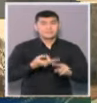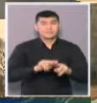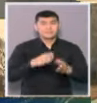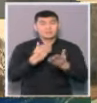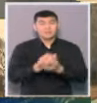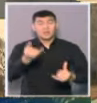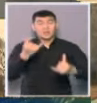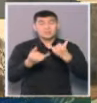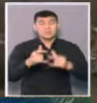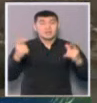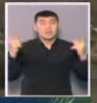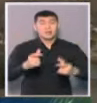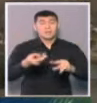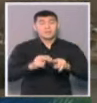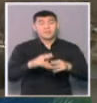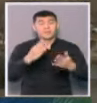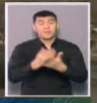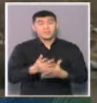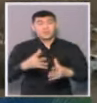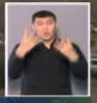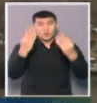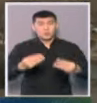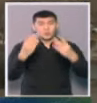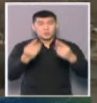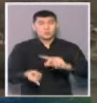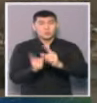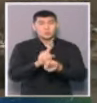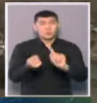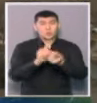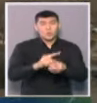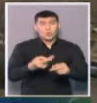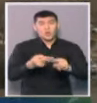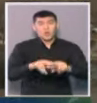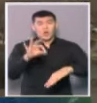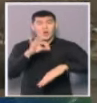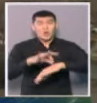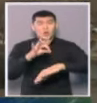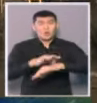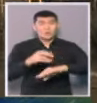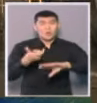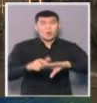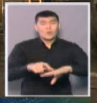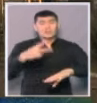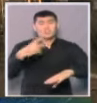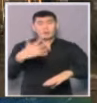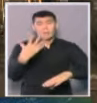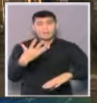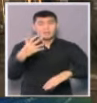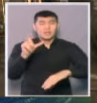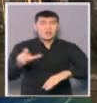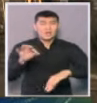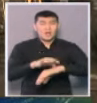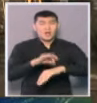сонымен сарыдамыз. Статистикада тұрақ жоқ, күн сайын өзгеріп отыр. Өткен тәулікте дертке душар болғандардың саны 25.